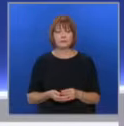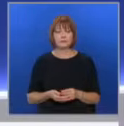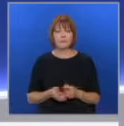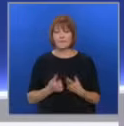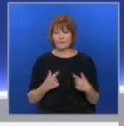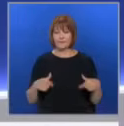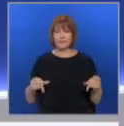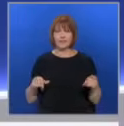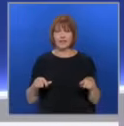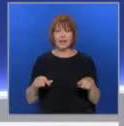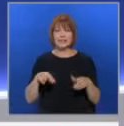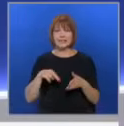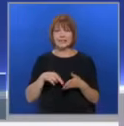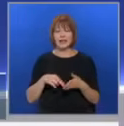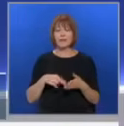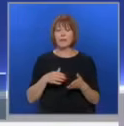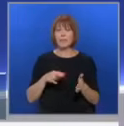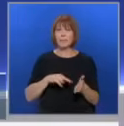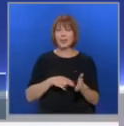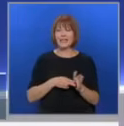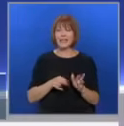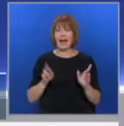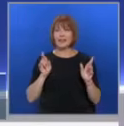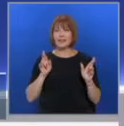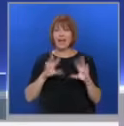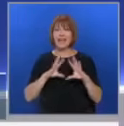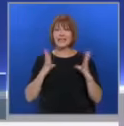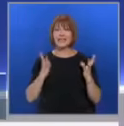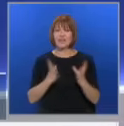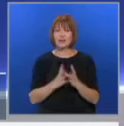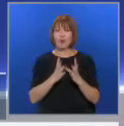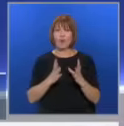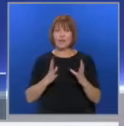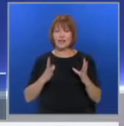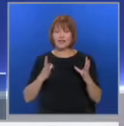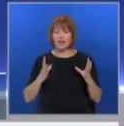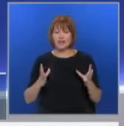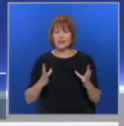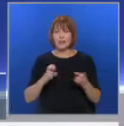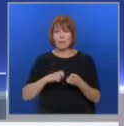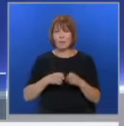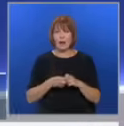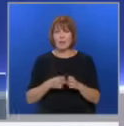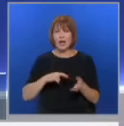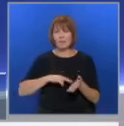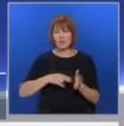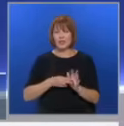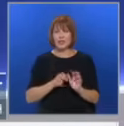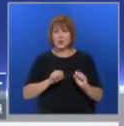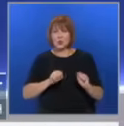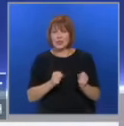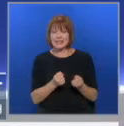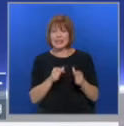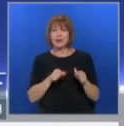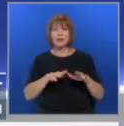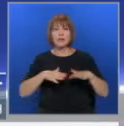Ние заставаме зад политиката на надеждата. В свят на увеличаваща се поляризация и дори политическо насилие, този